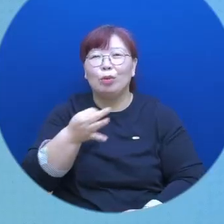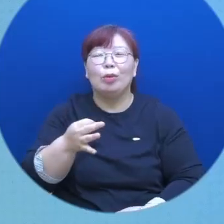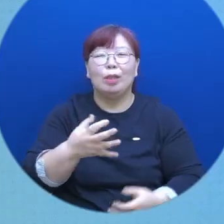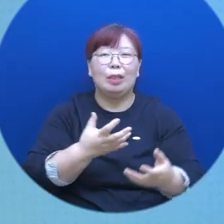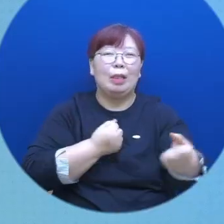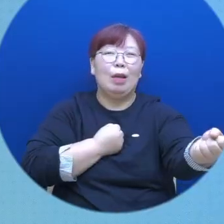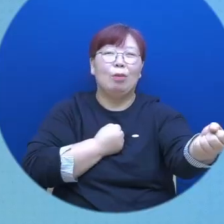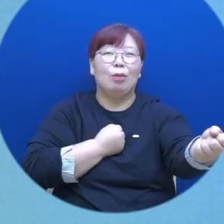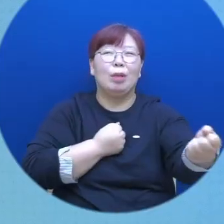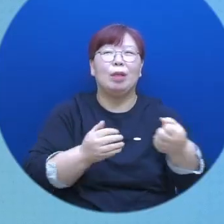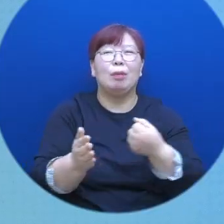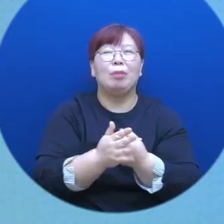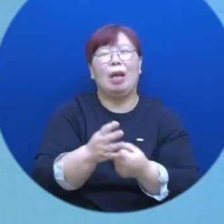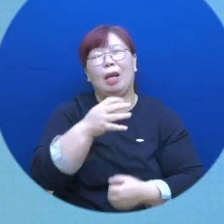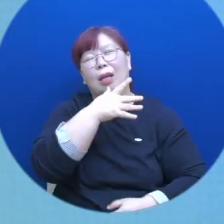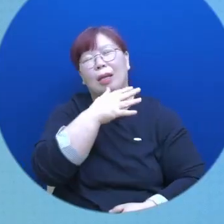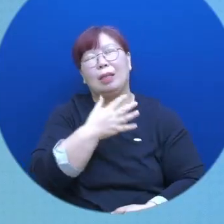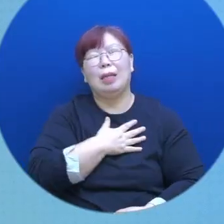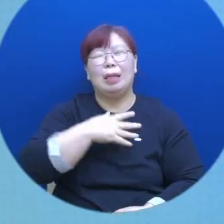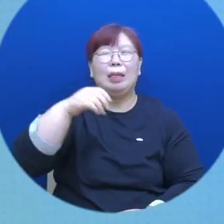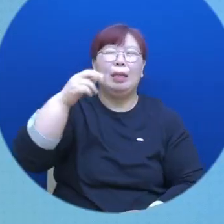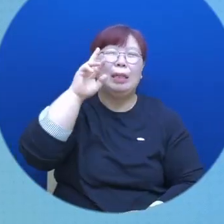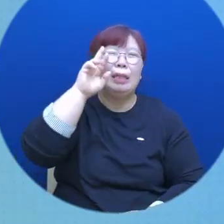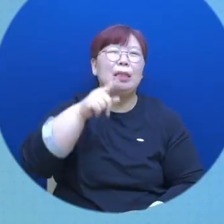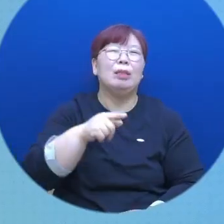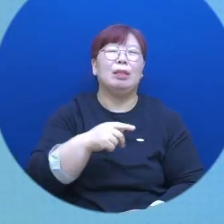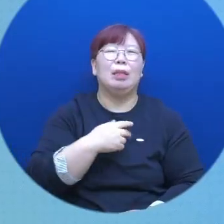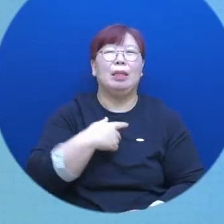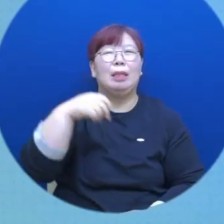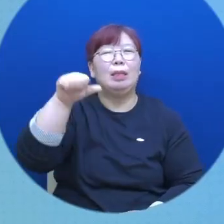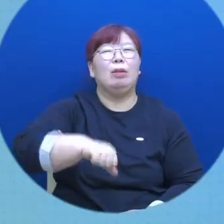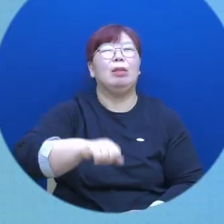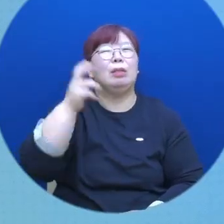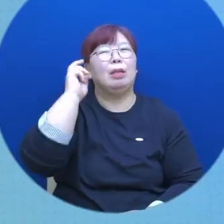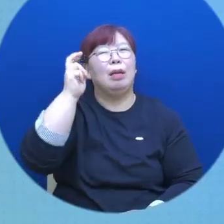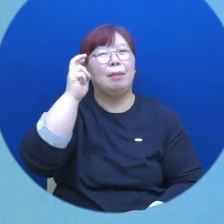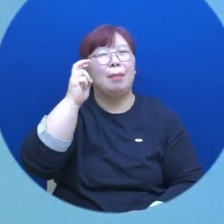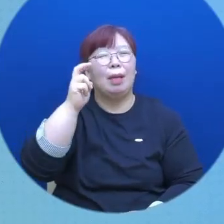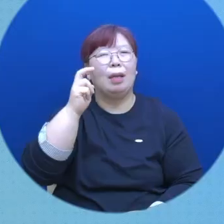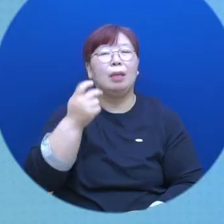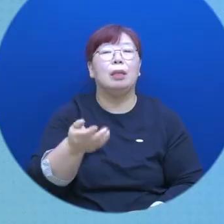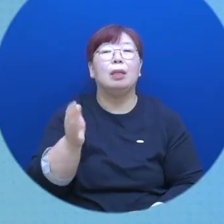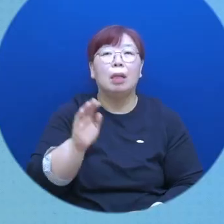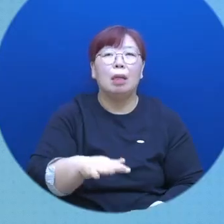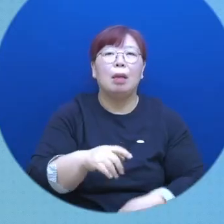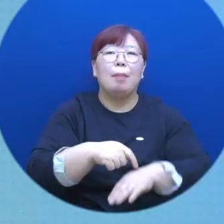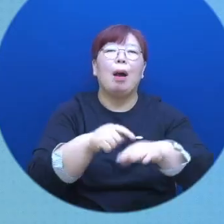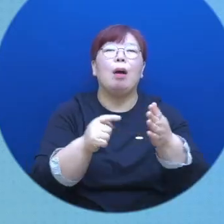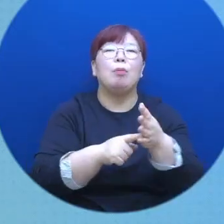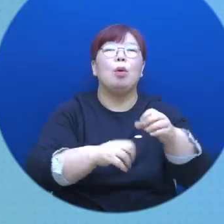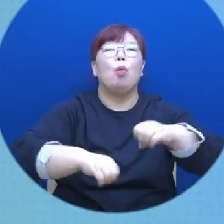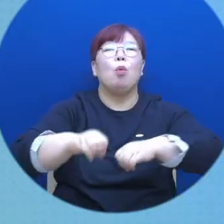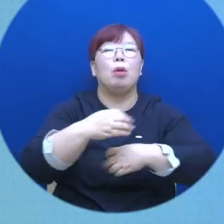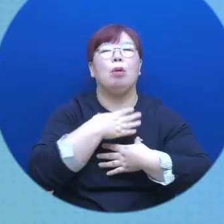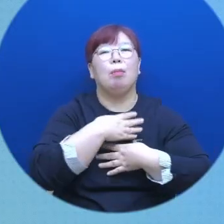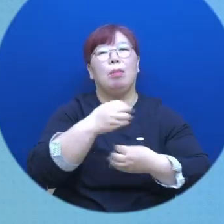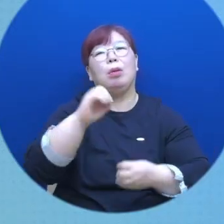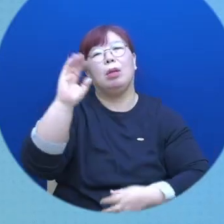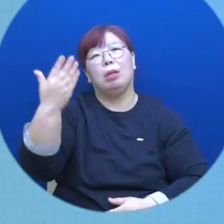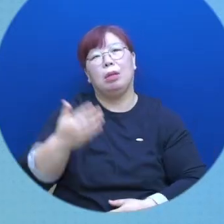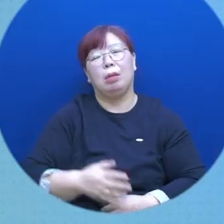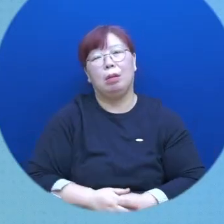틀렸다. 끝났다. 그러니까 마음이 그렇게 편해지더래요. 왜? 떨어졌으니까.